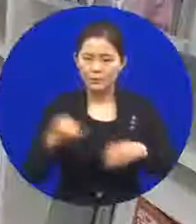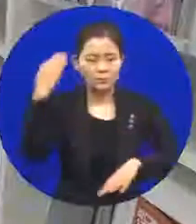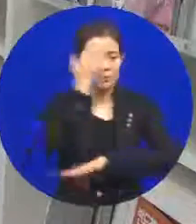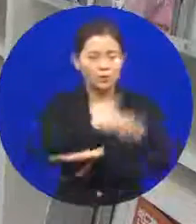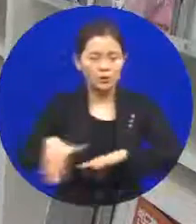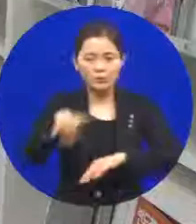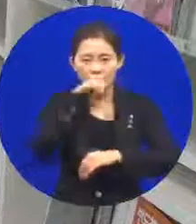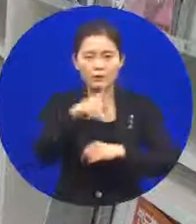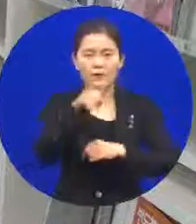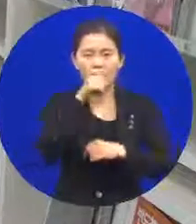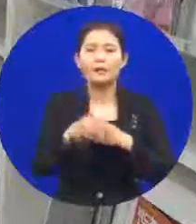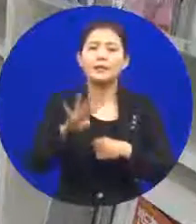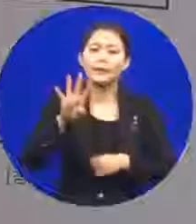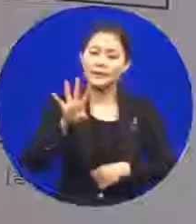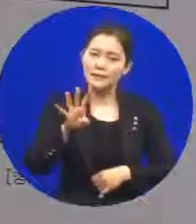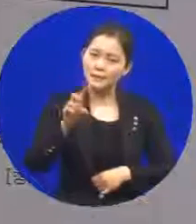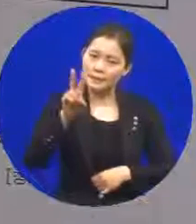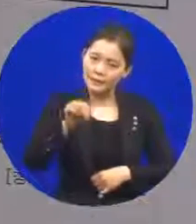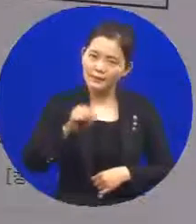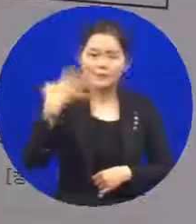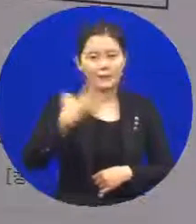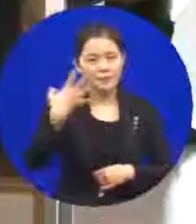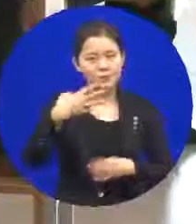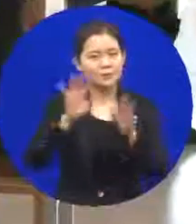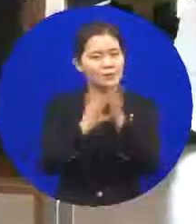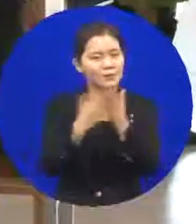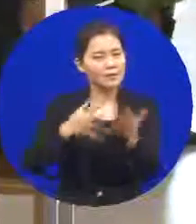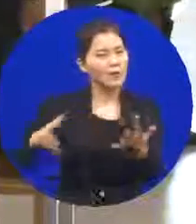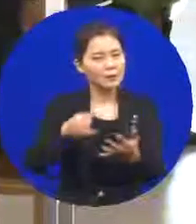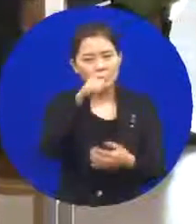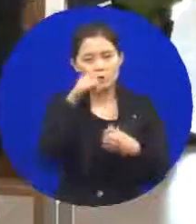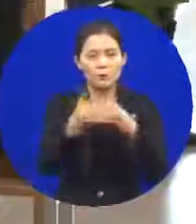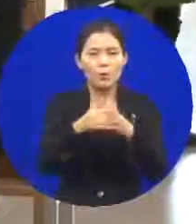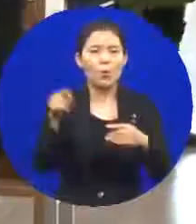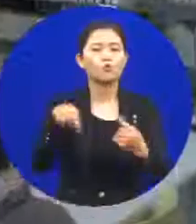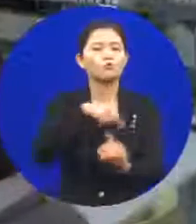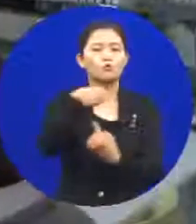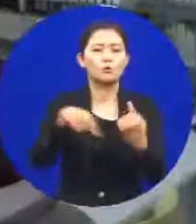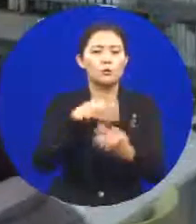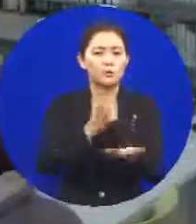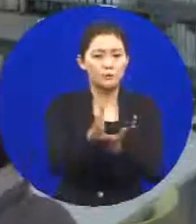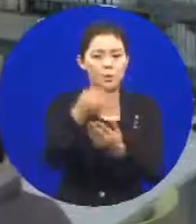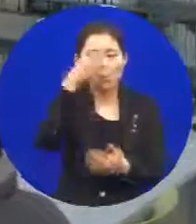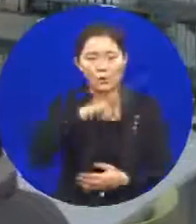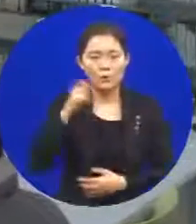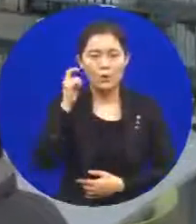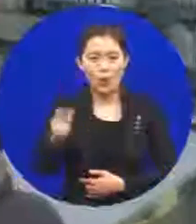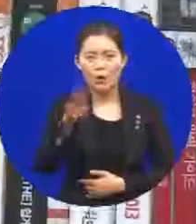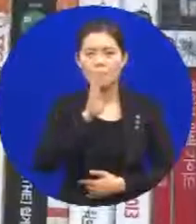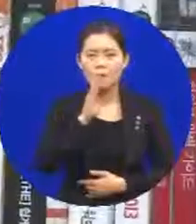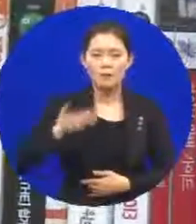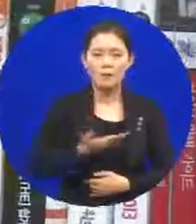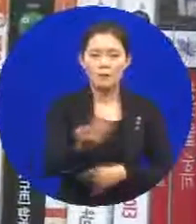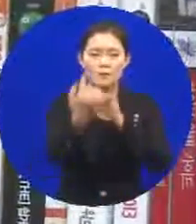디지털 자료실, 시청각실 등의 2만 4천여 장서를 구비하고 있습니다. 시는 공공도서관 운영의 전문성과 효율성을